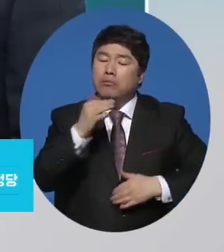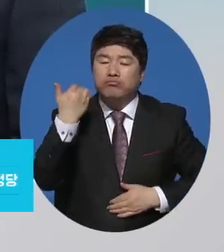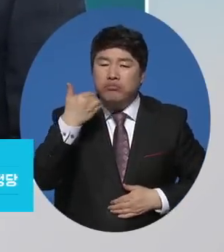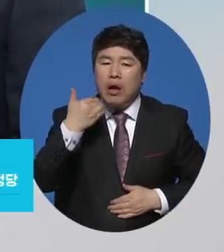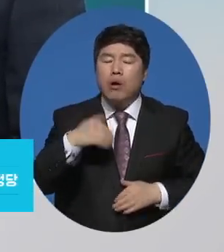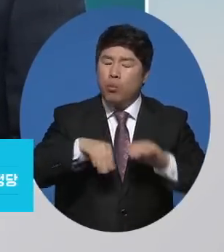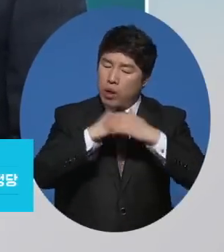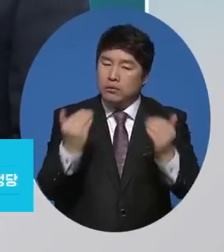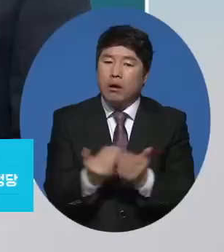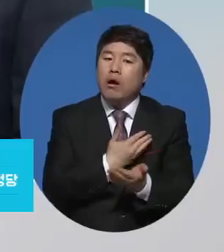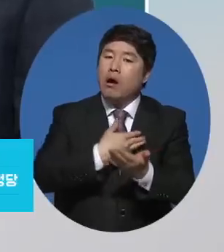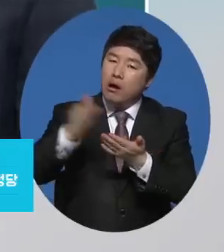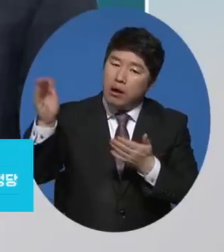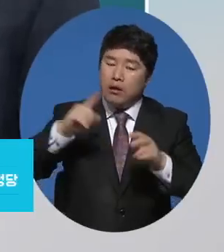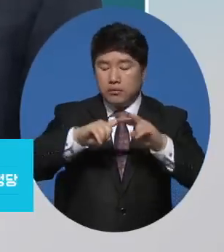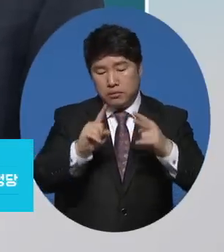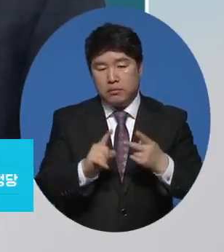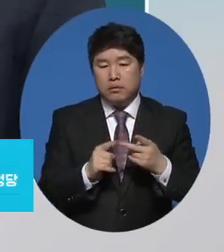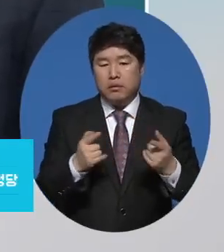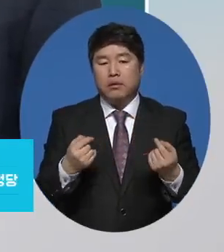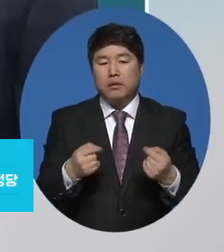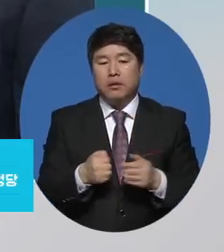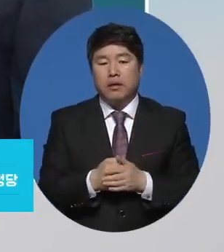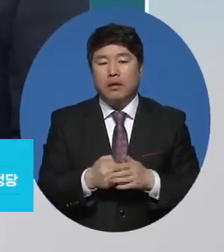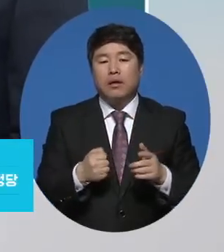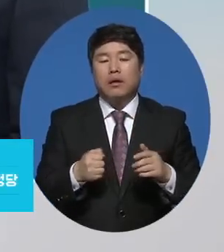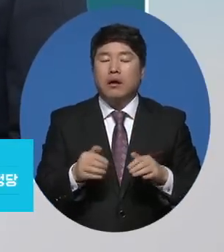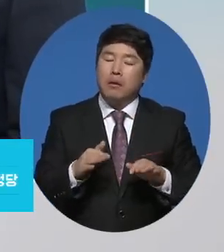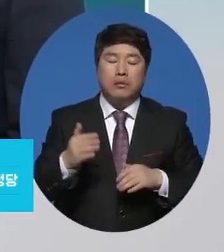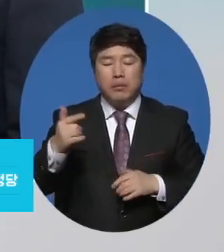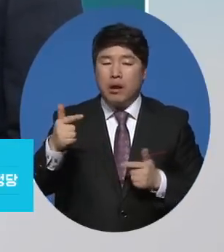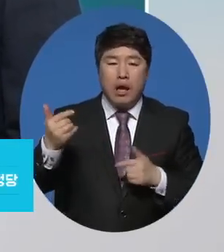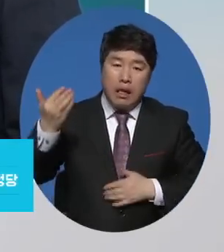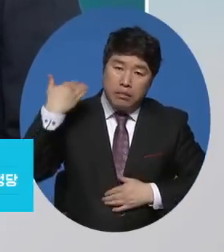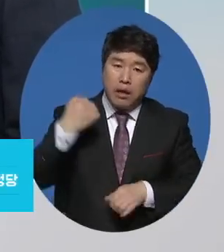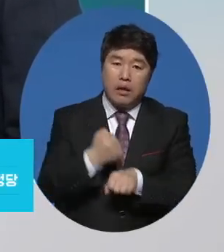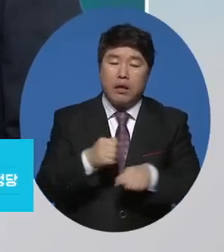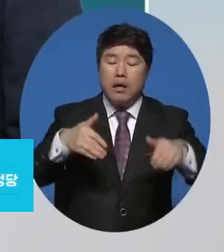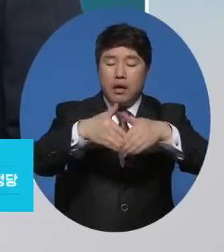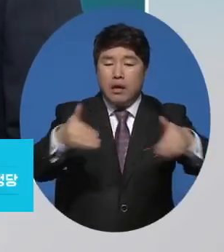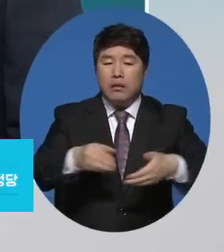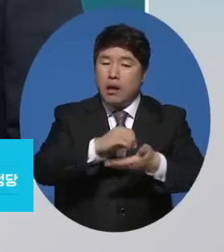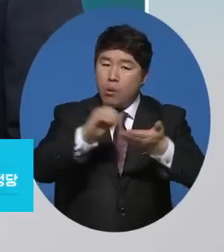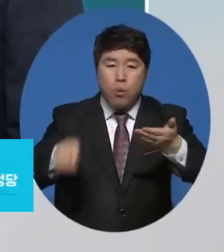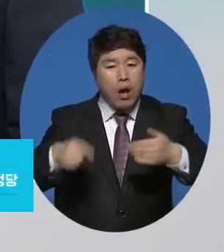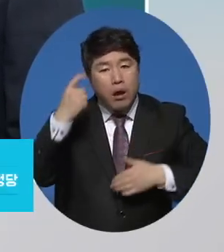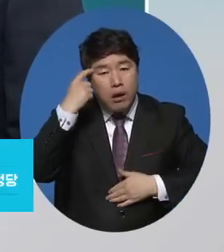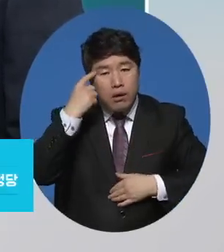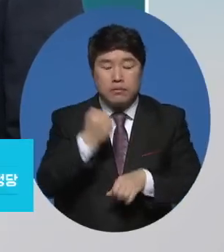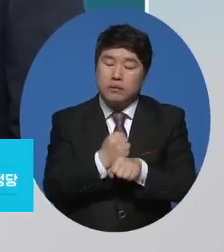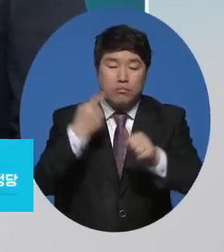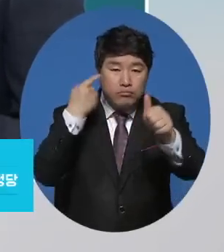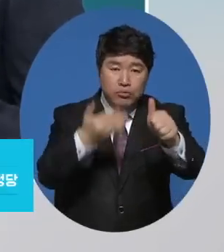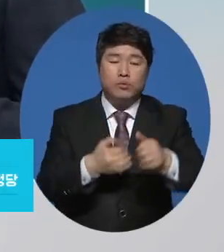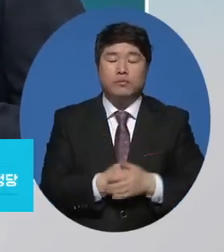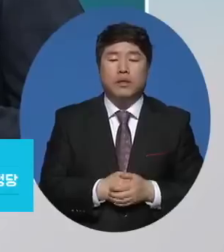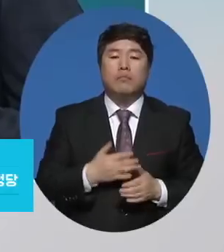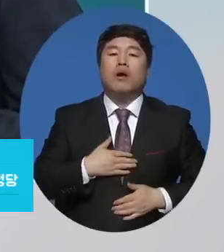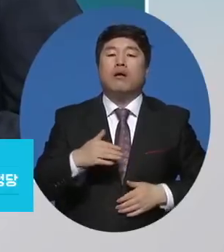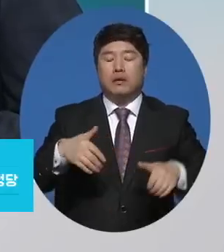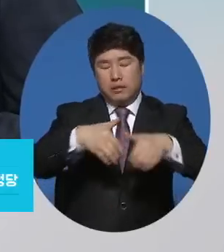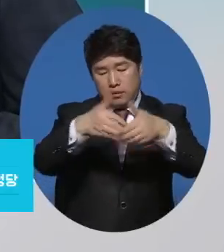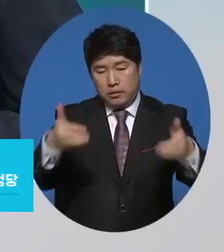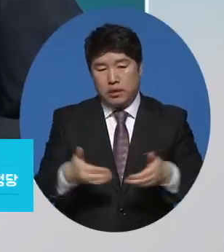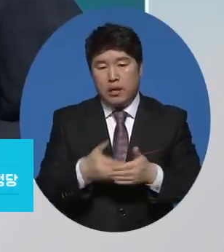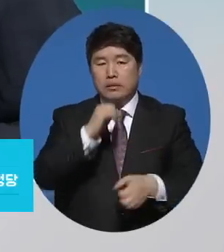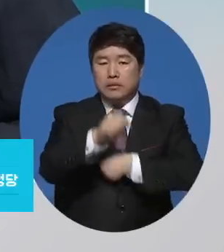완전히 쫓겨 난다든지 그럼 이렇게 또 물어 올게요 아니 지난번에 그래서 탈당을 왜 하셨 니를 제가 여쭤 여쭤보는 겁니다 당을 지금